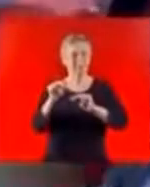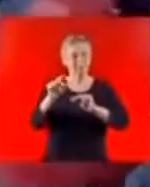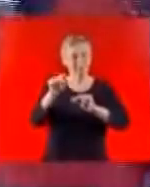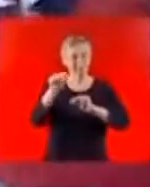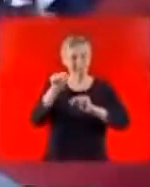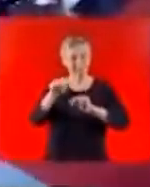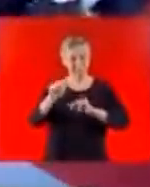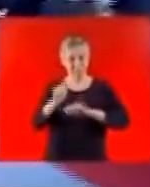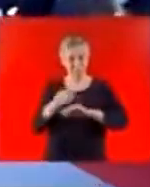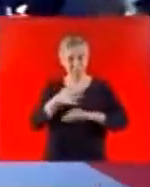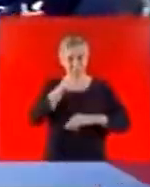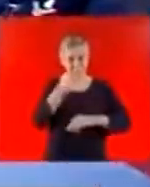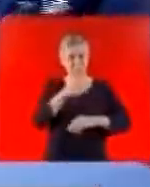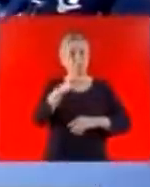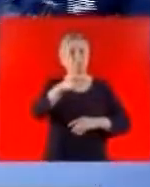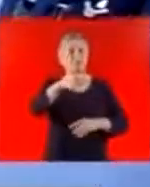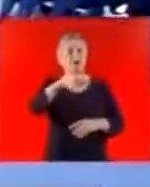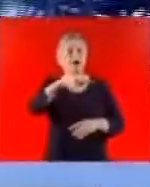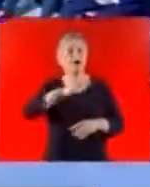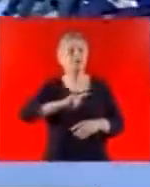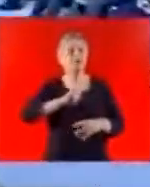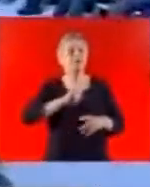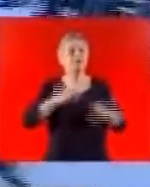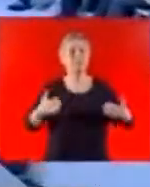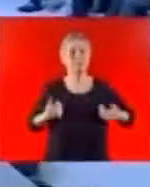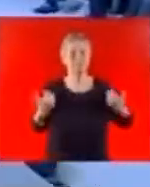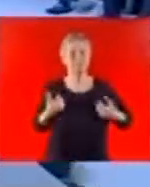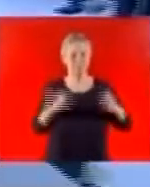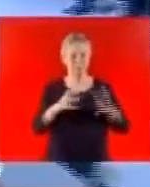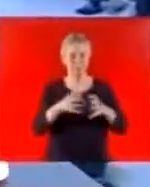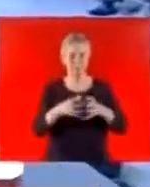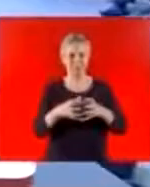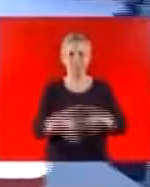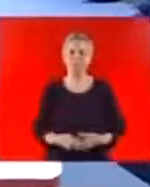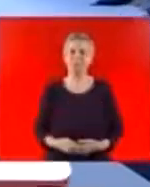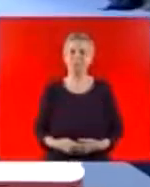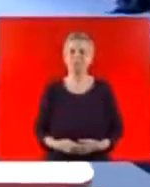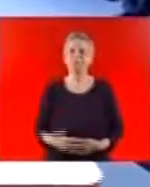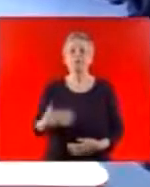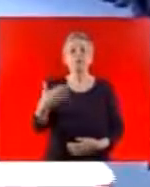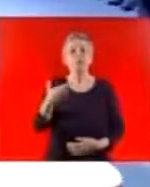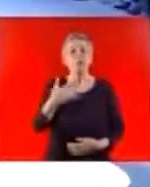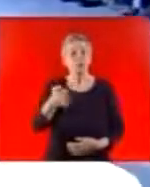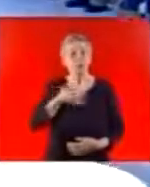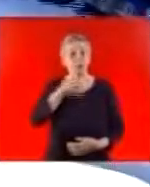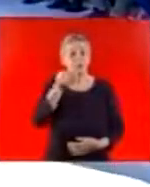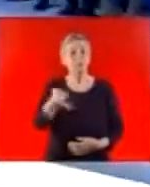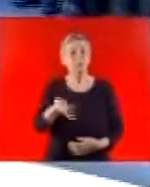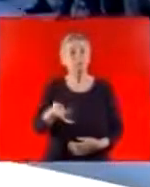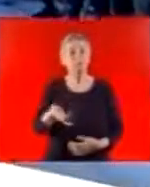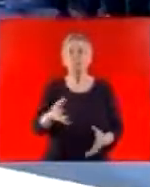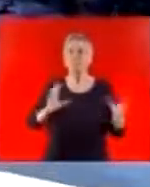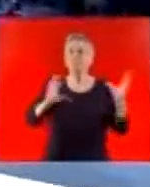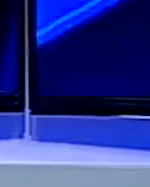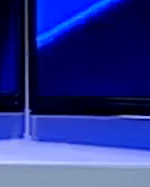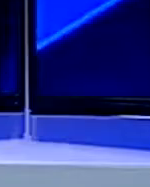που κατανοούν ή θα πρέπει να κατανοήσουν ότι η προγραμματική σύγκληση και η συνεννόηση αποτελούν σήμερα καθήκον απέναντι σε μια κοινωνία που